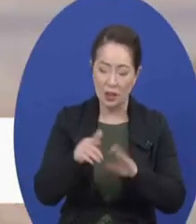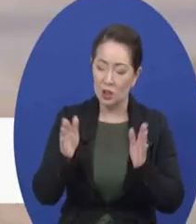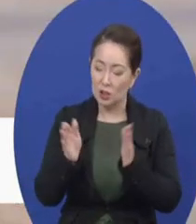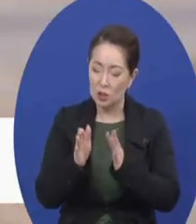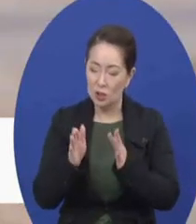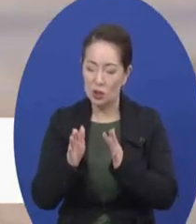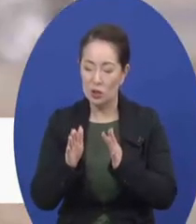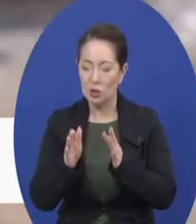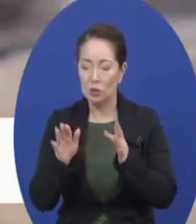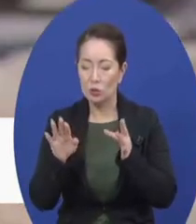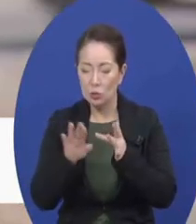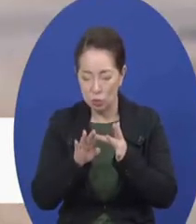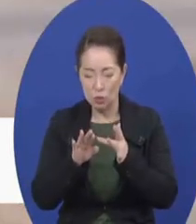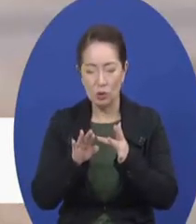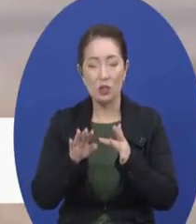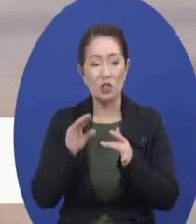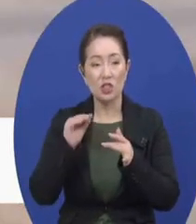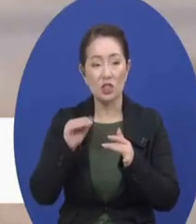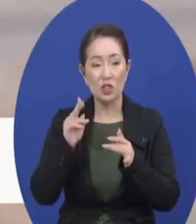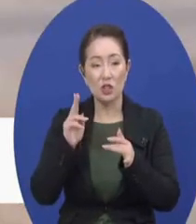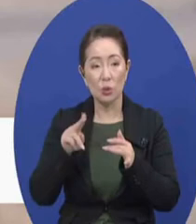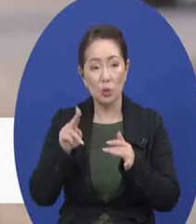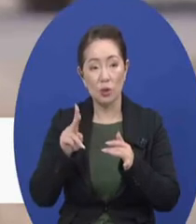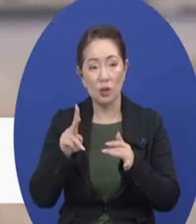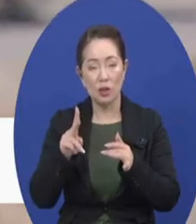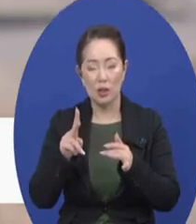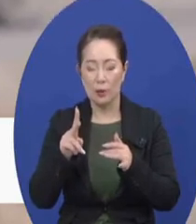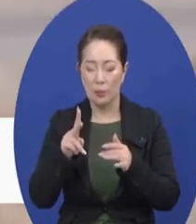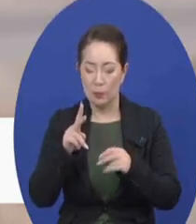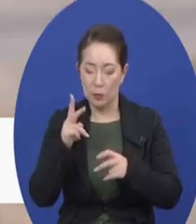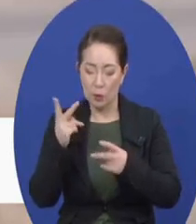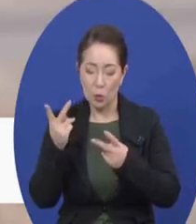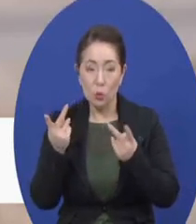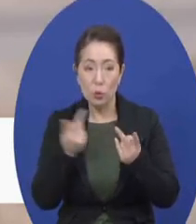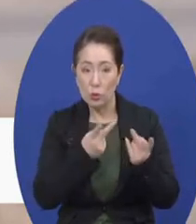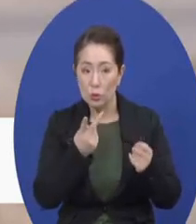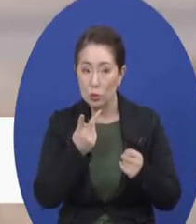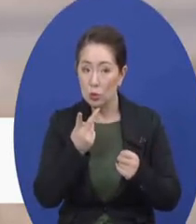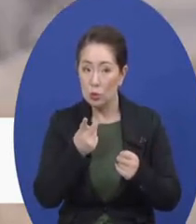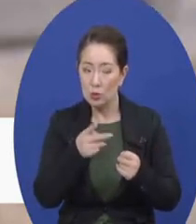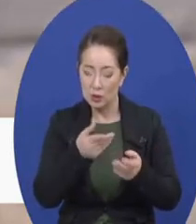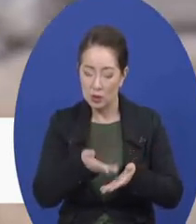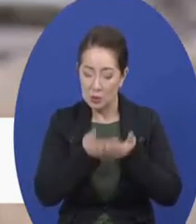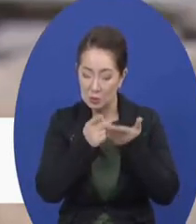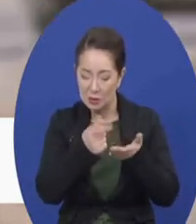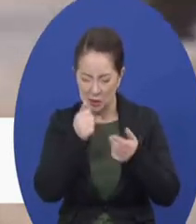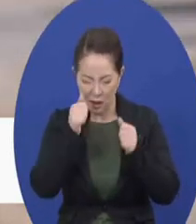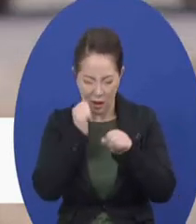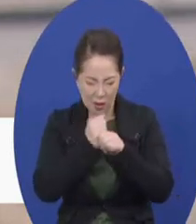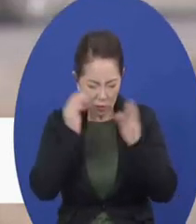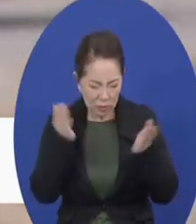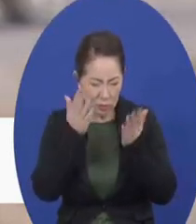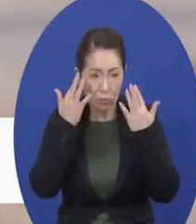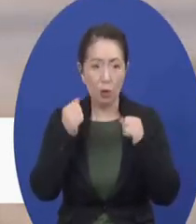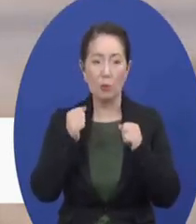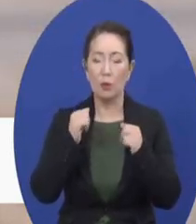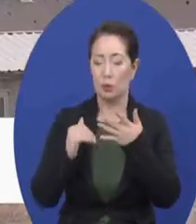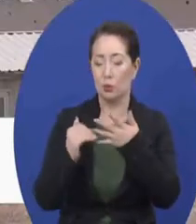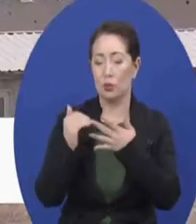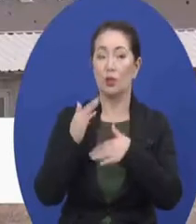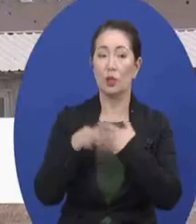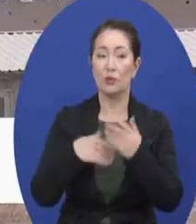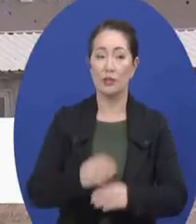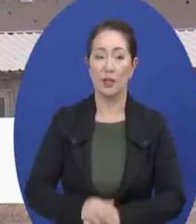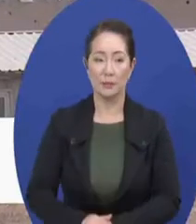дундын дэмжих төвөөсөл ерөөсөө энэ борлуулалт нэр нь онцгой анхаар чөлөө ажлыг одоо зохион байгуулж байгаа. Үе шаттай юмнууд нь явж